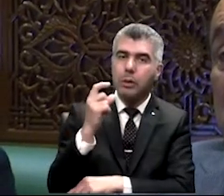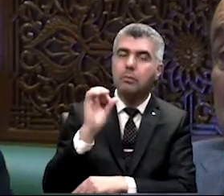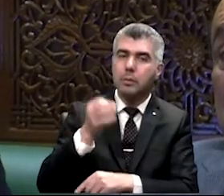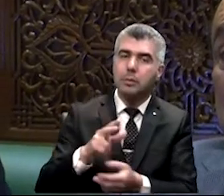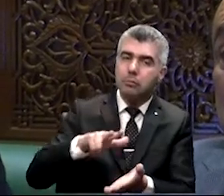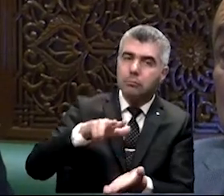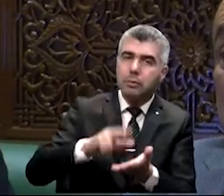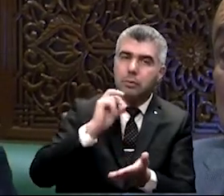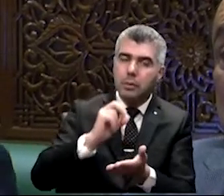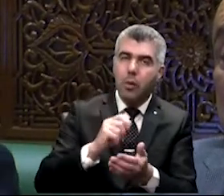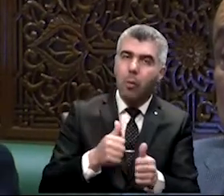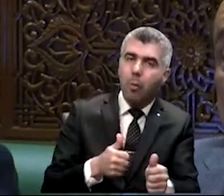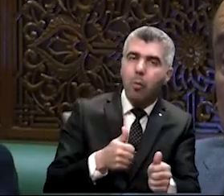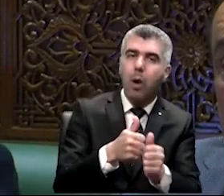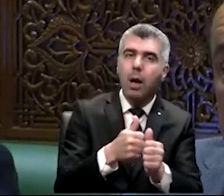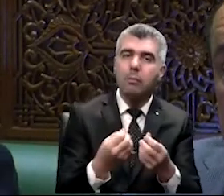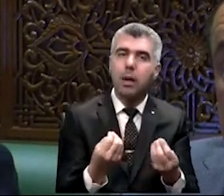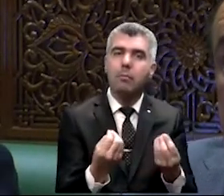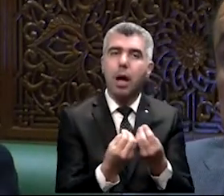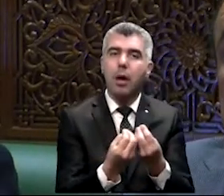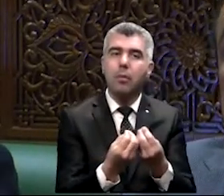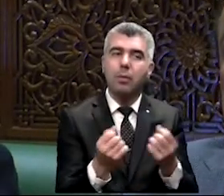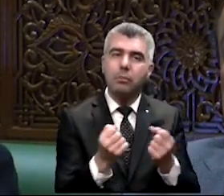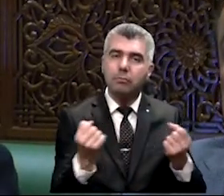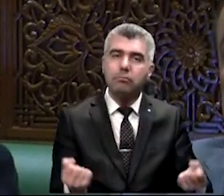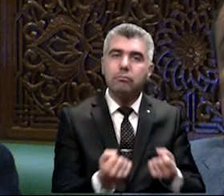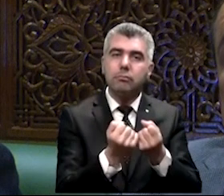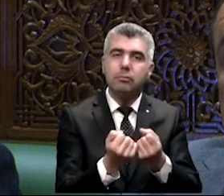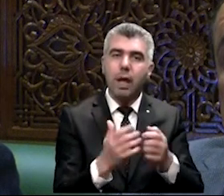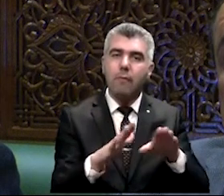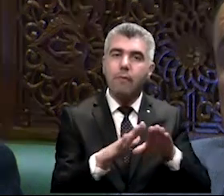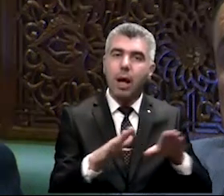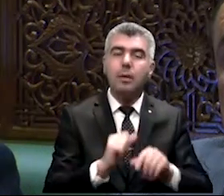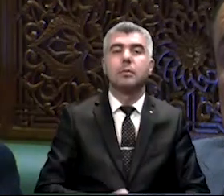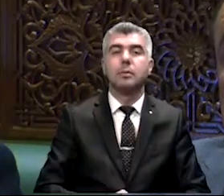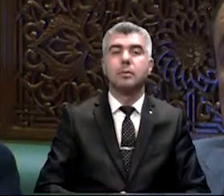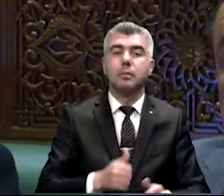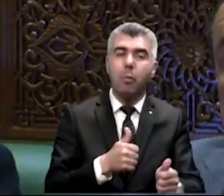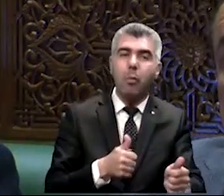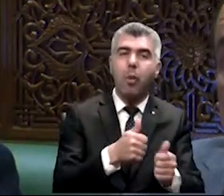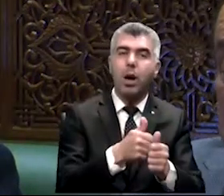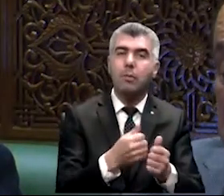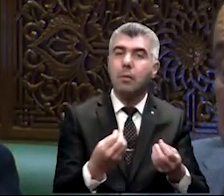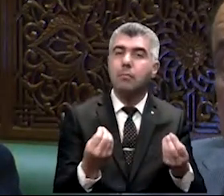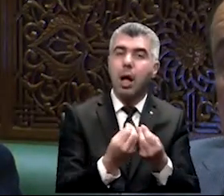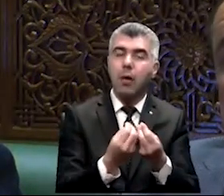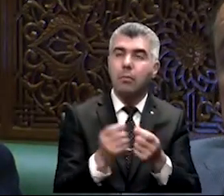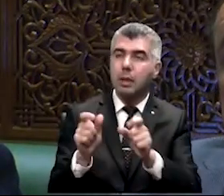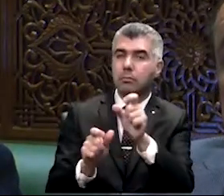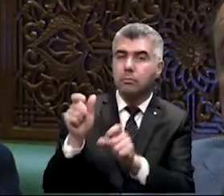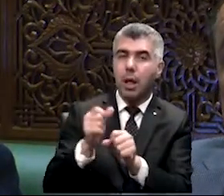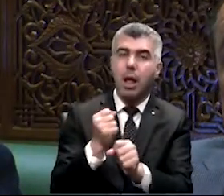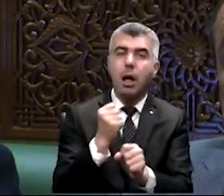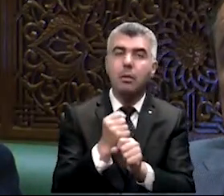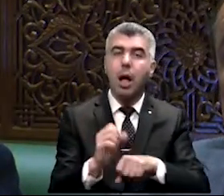الاساليب المواكبه لاداره وتنميه عقاراتها مواكبه وتعزيز قدرات الموارد البشريه